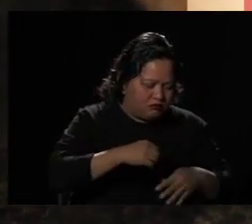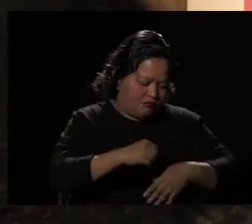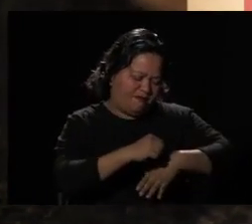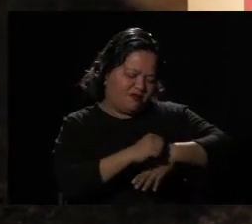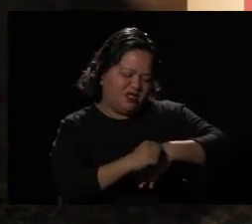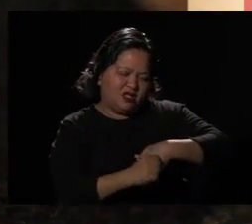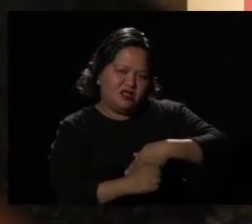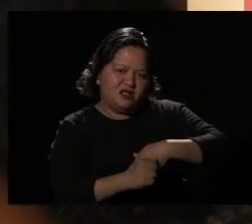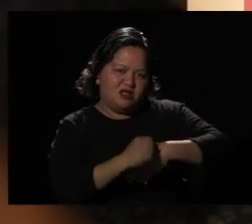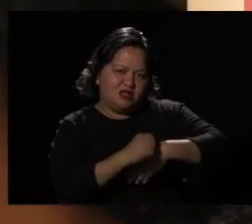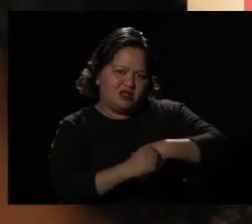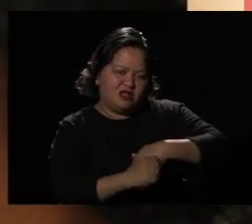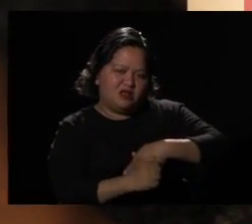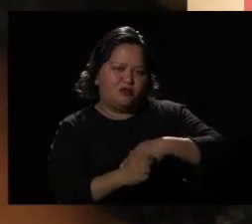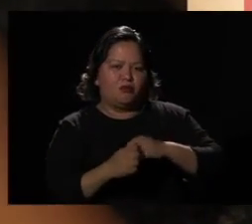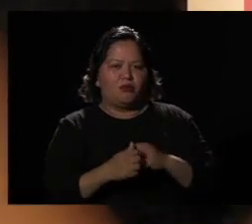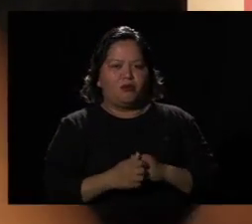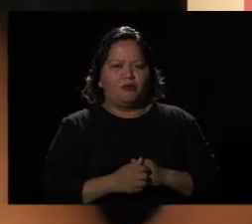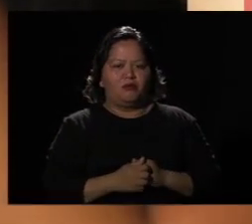kumama